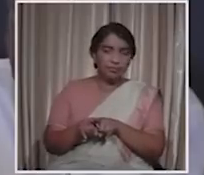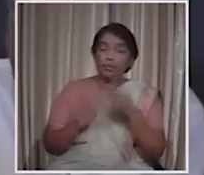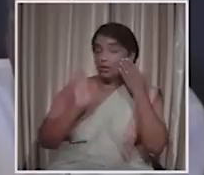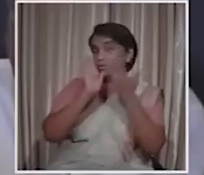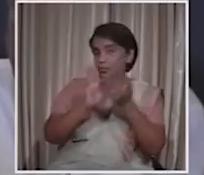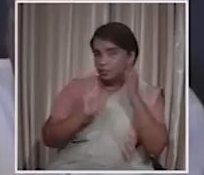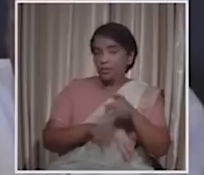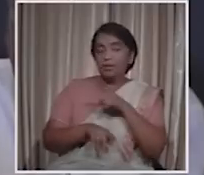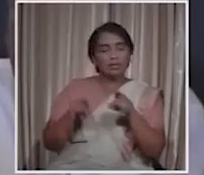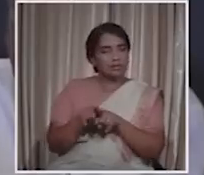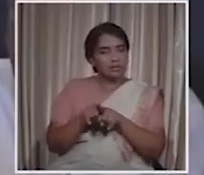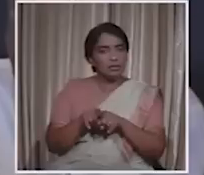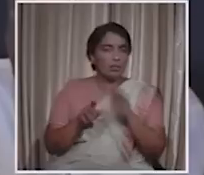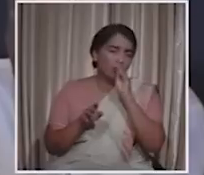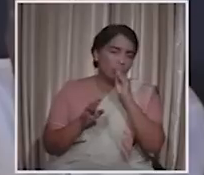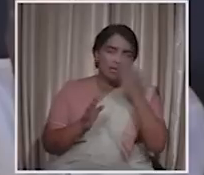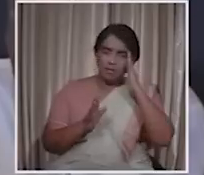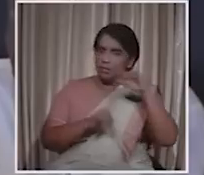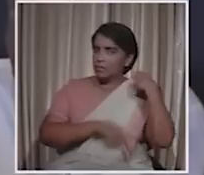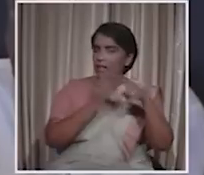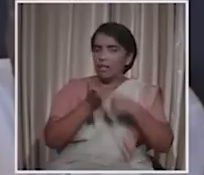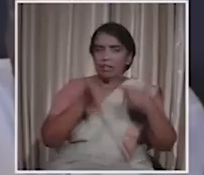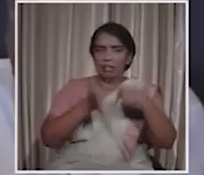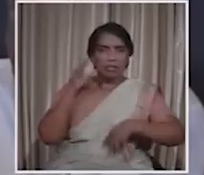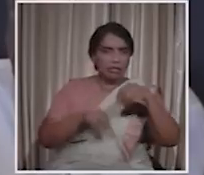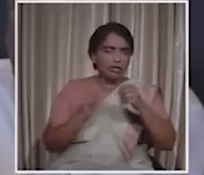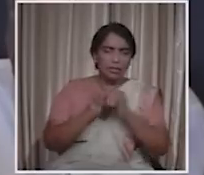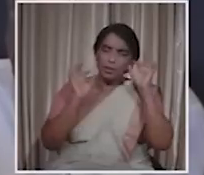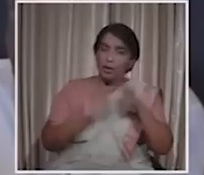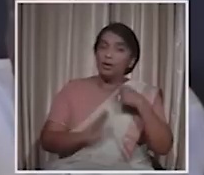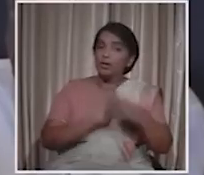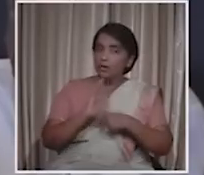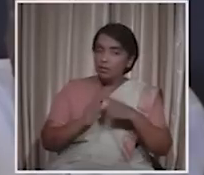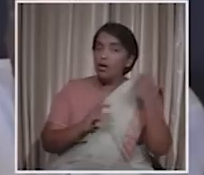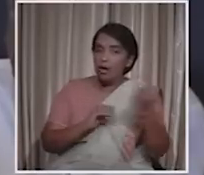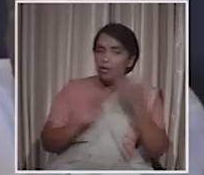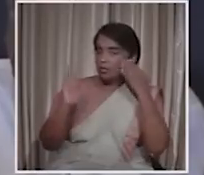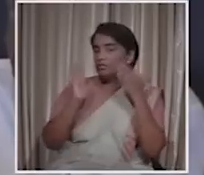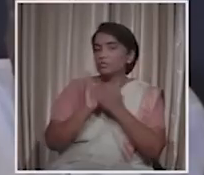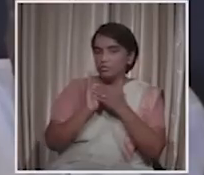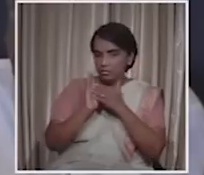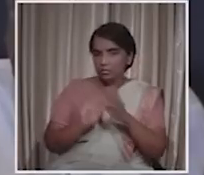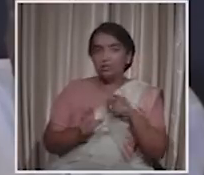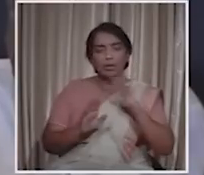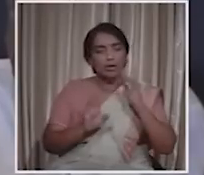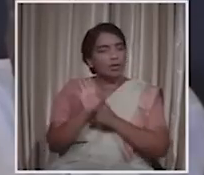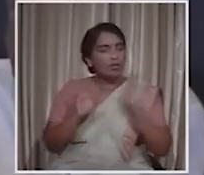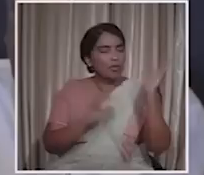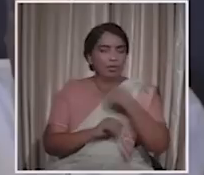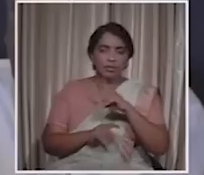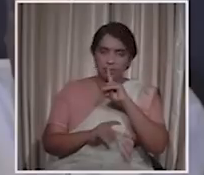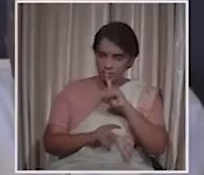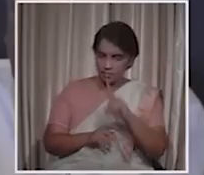පෙන්වීමයි. ඒ නිසා හුදු සම්ප්‍රදායික දේශපාලනයෙන් මිදී රට වෙනුවෙන් අලුතෙන් සිතන්න කියා මම හැම දිනෙකෙ ඉල්ලා